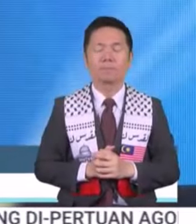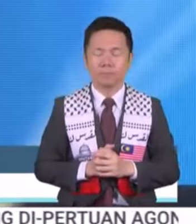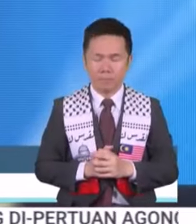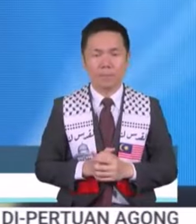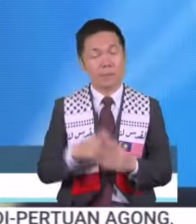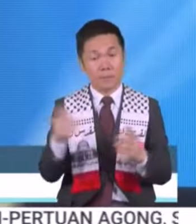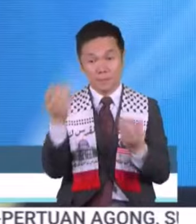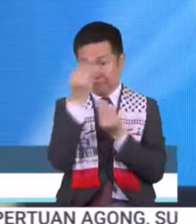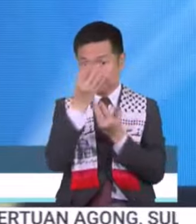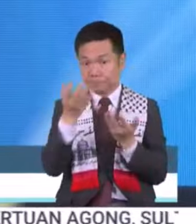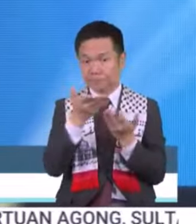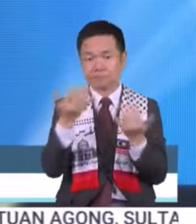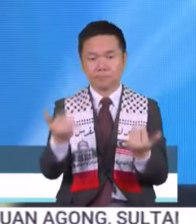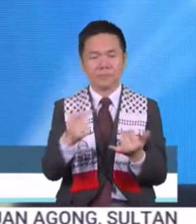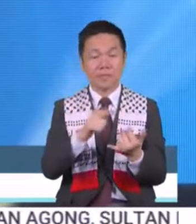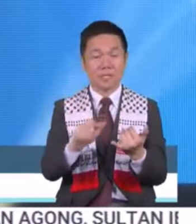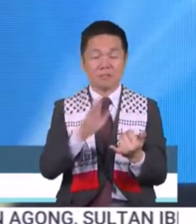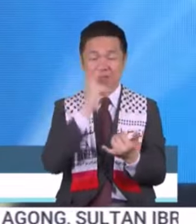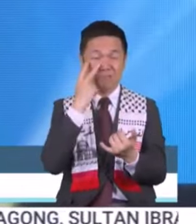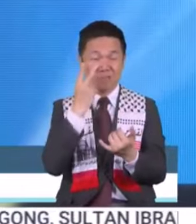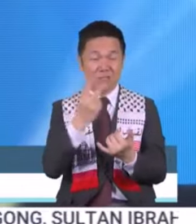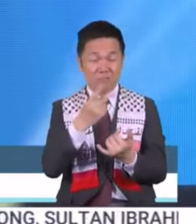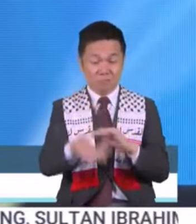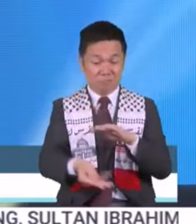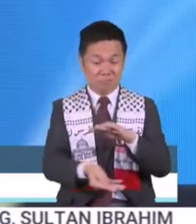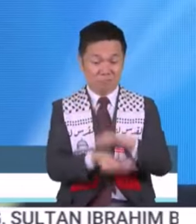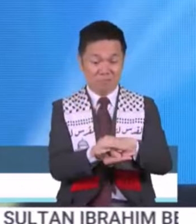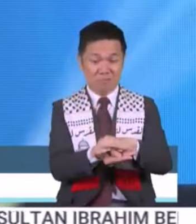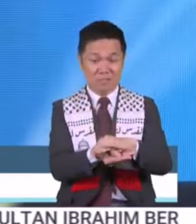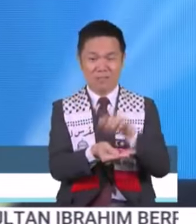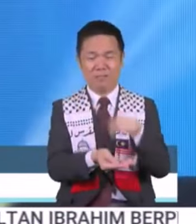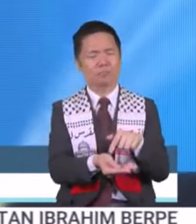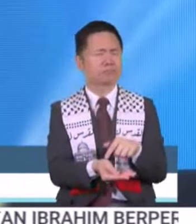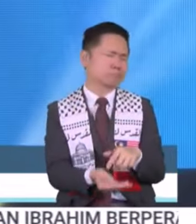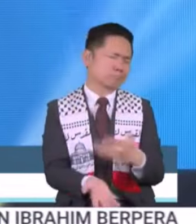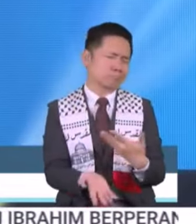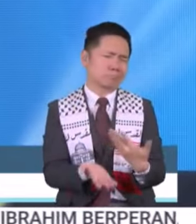Oleh itu, kita tidak harus pandang ringan isu ini.